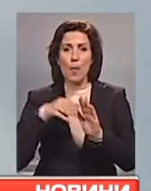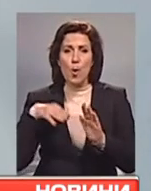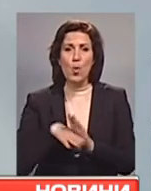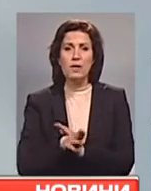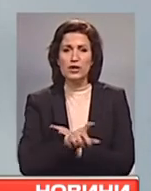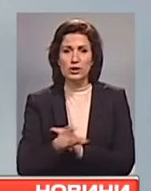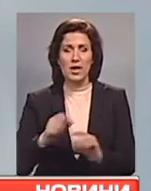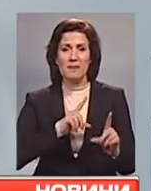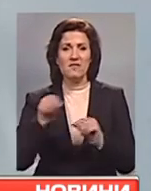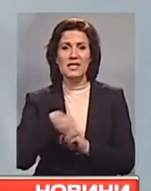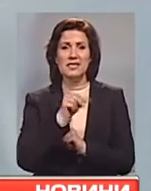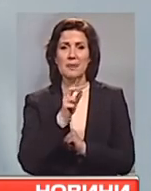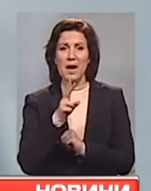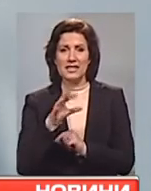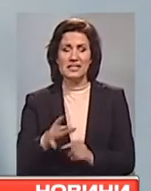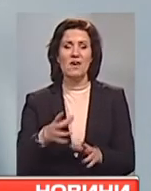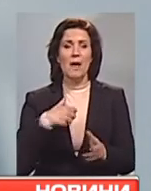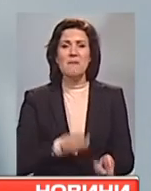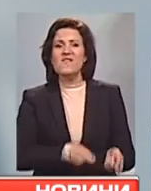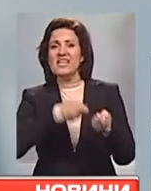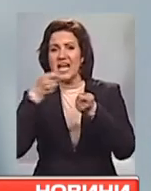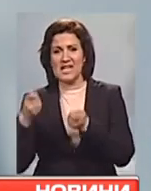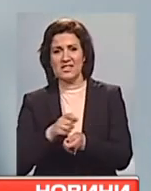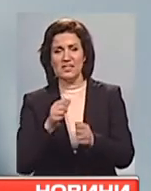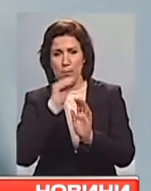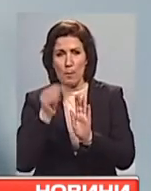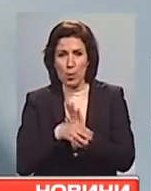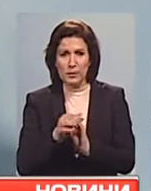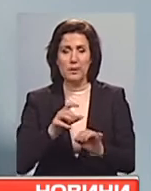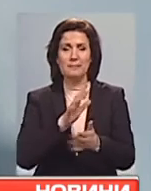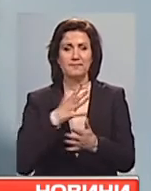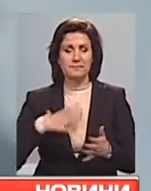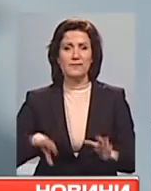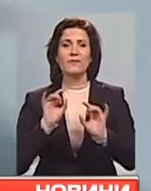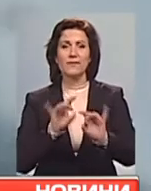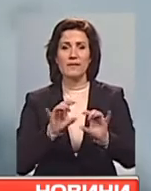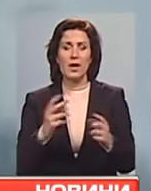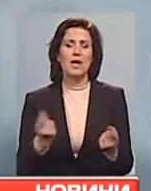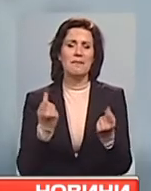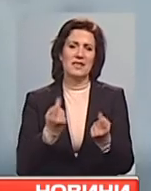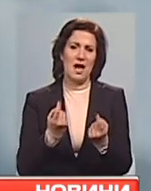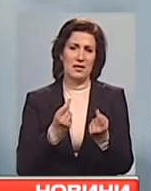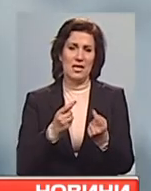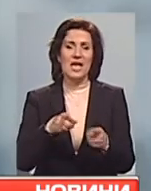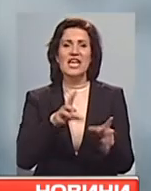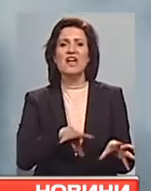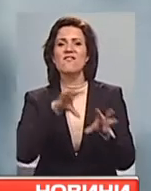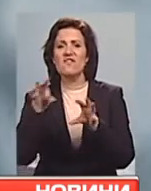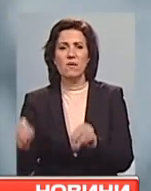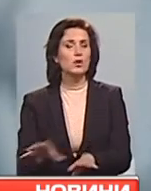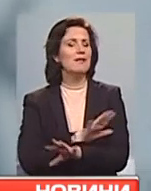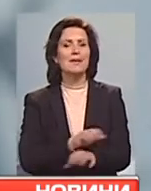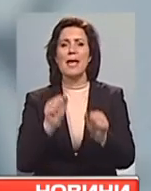из Дебальцева, мы там вытаскивали людей из бомбоубежища. Мы вынуждены были объяснять им элементарные вещи, что их вывозят и